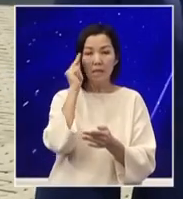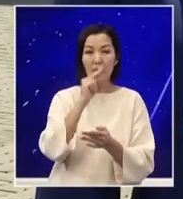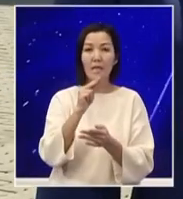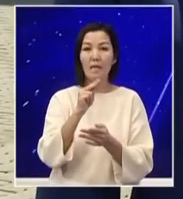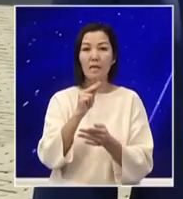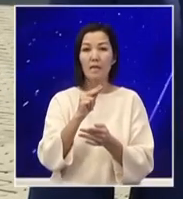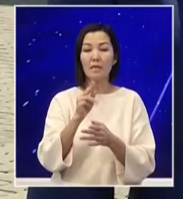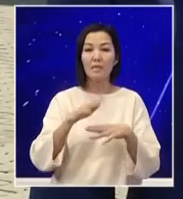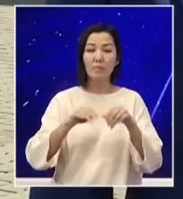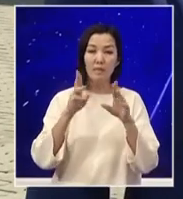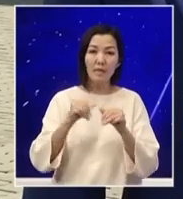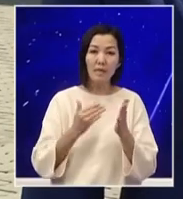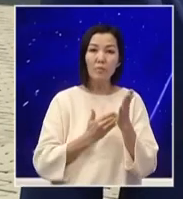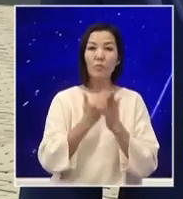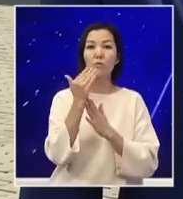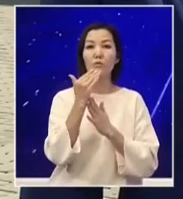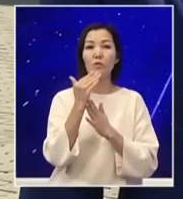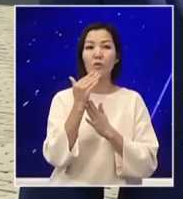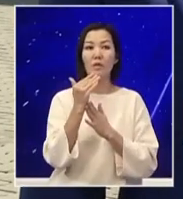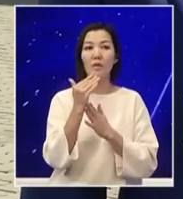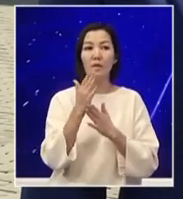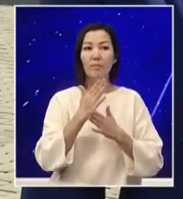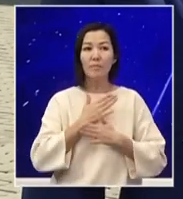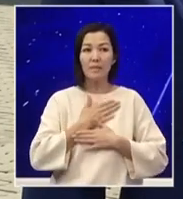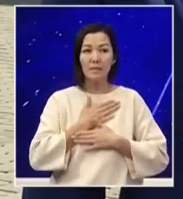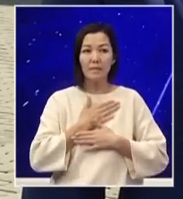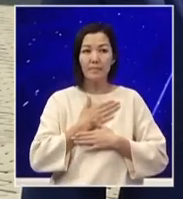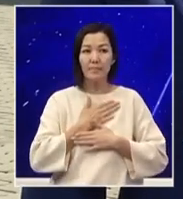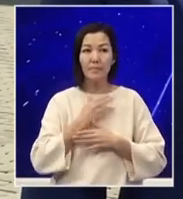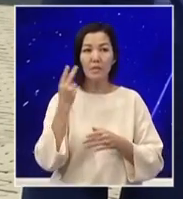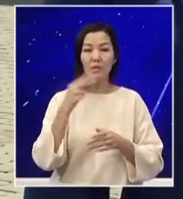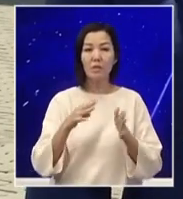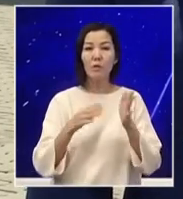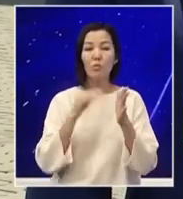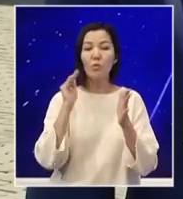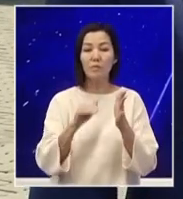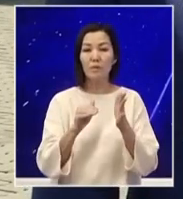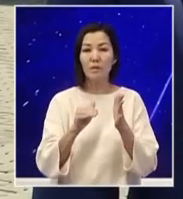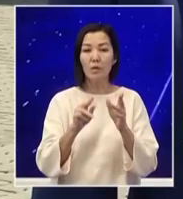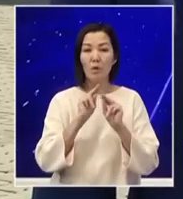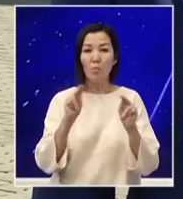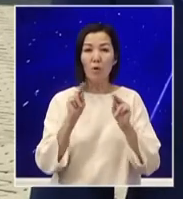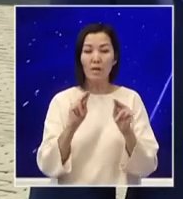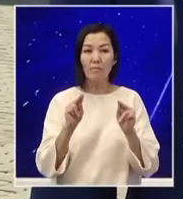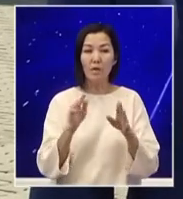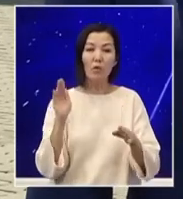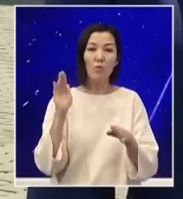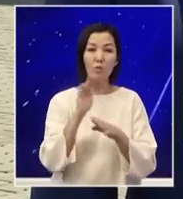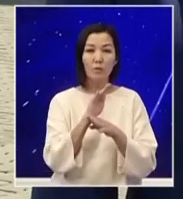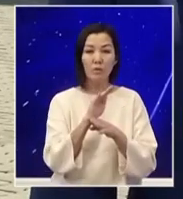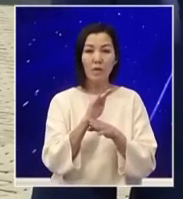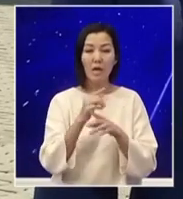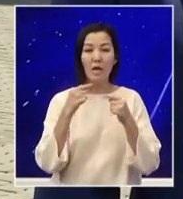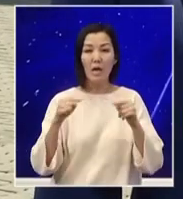кәсіби біліктілігін тестілеу арқылы өткен біздің 29 мыңнан астам мұғалімге де қосымша